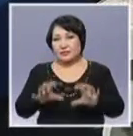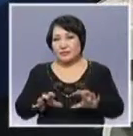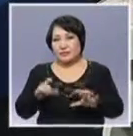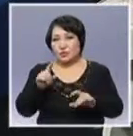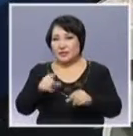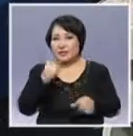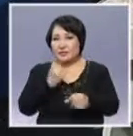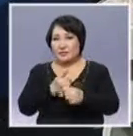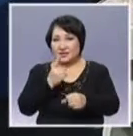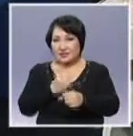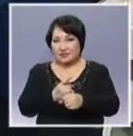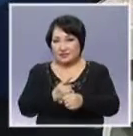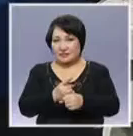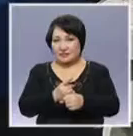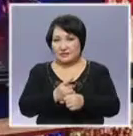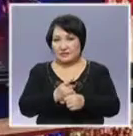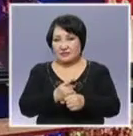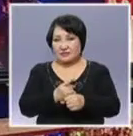салынды.